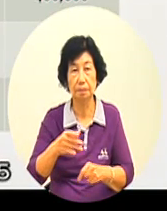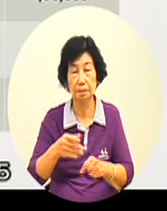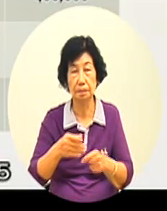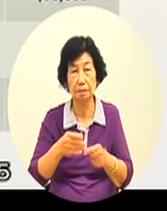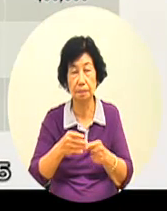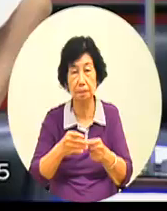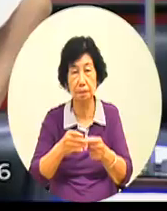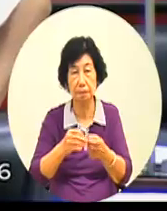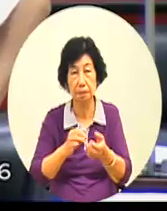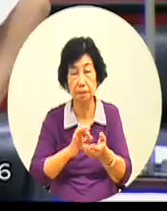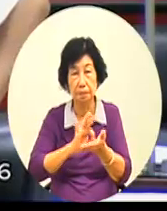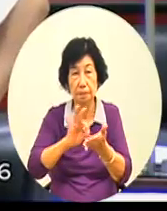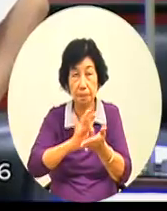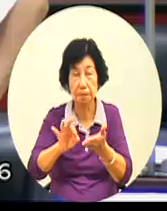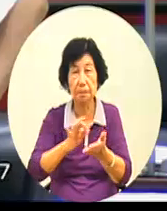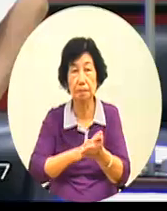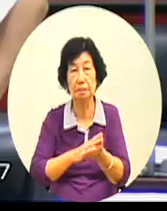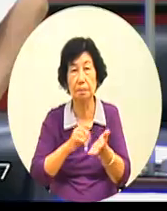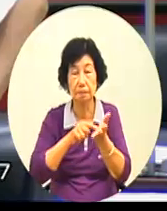肾脏